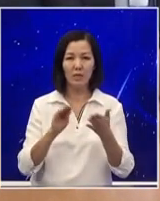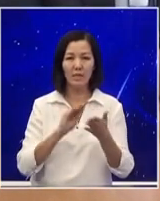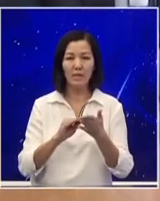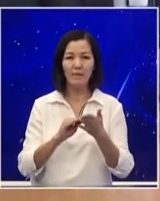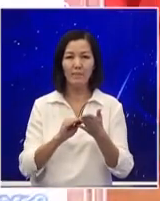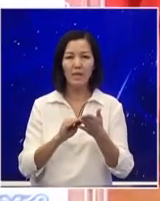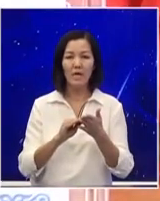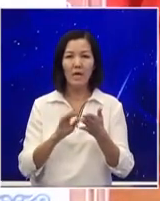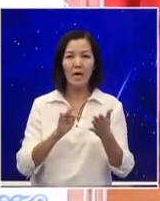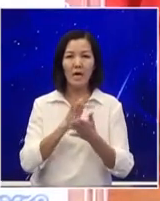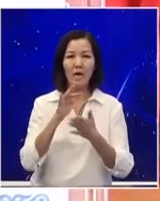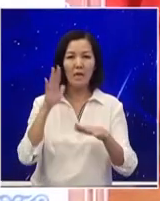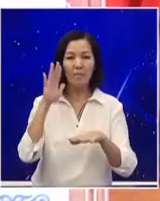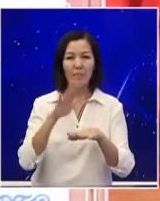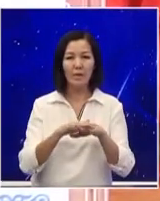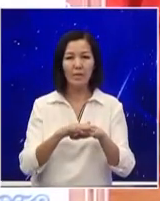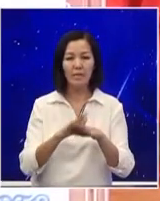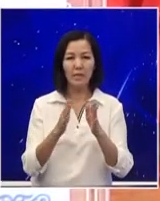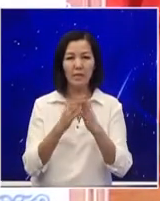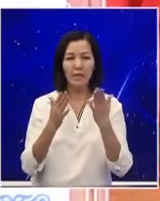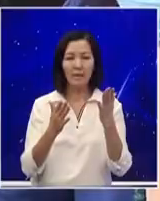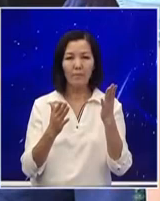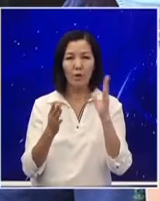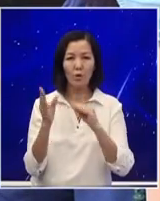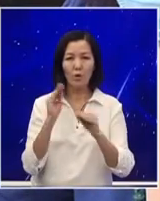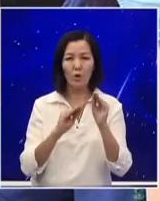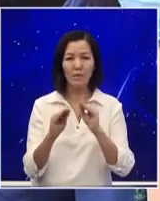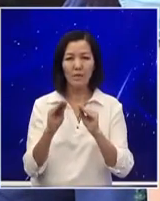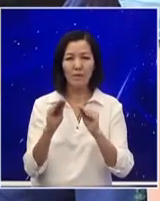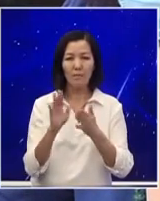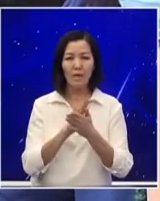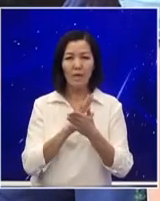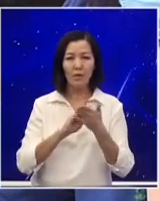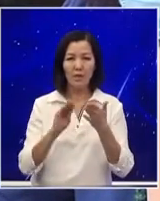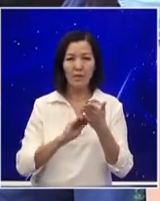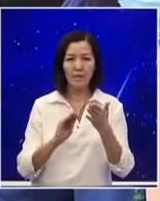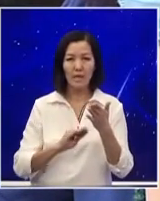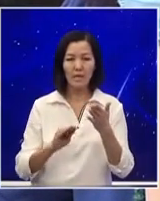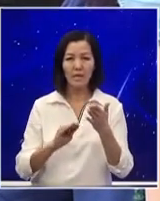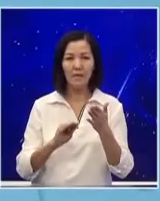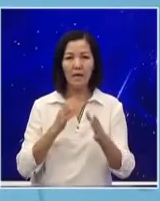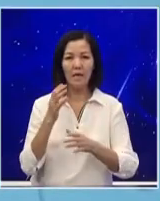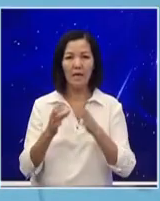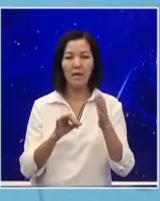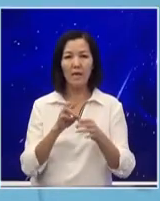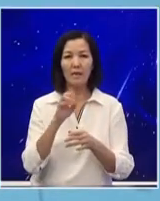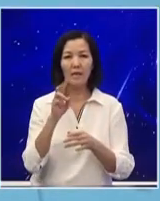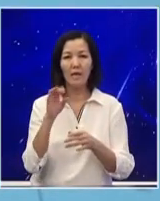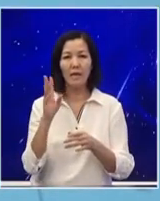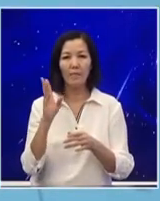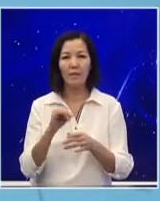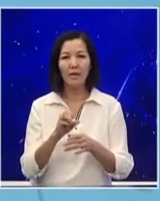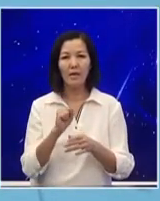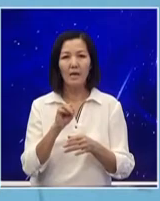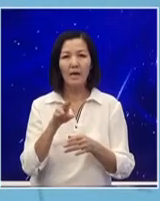жазылған. Жиында шаһар басшысы кітапты құрастырып, өңдеп баспаға әзірлеген халықаралық алтын қалам әдеби жүлдесінің иегері